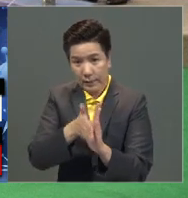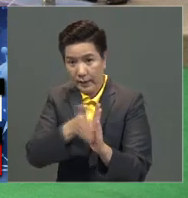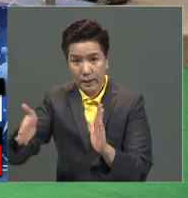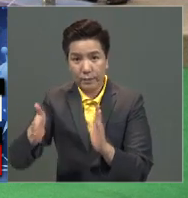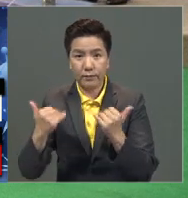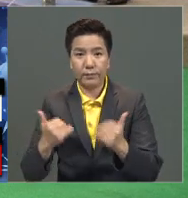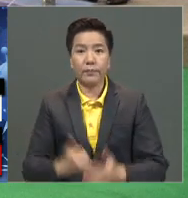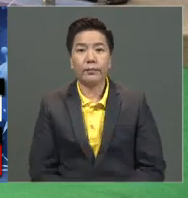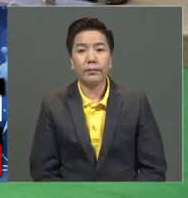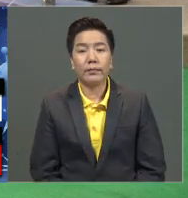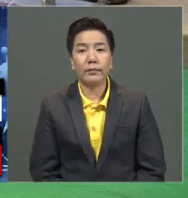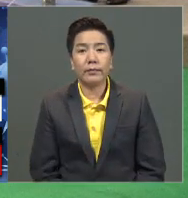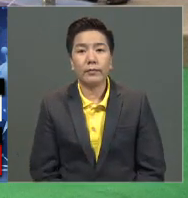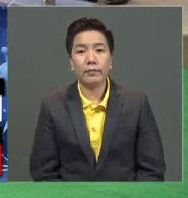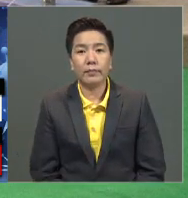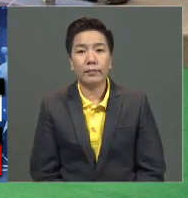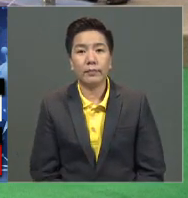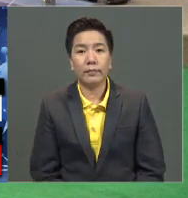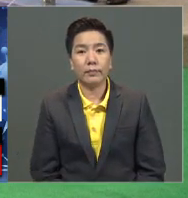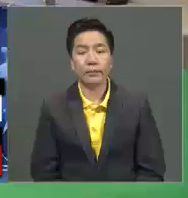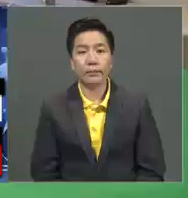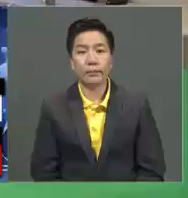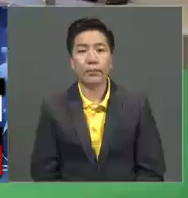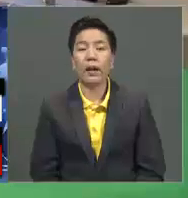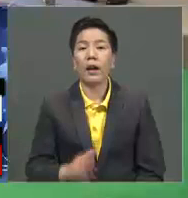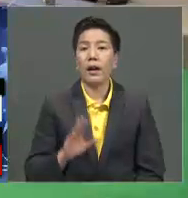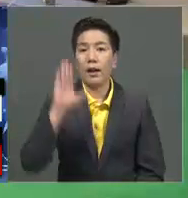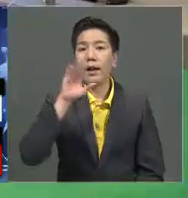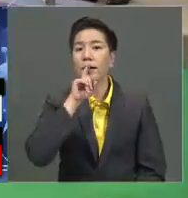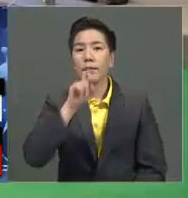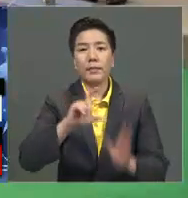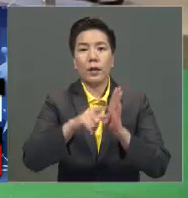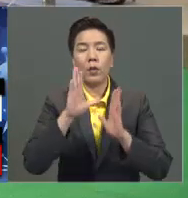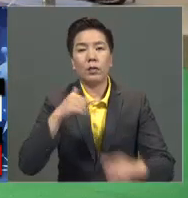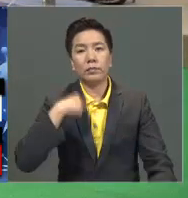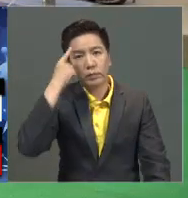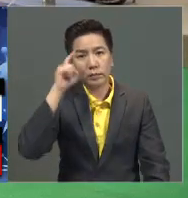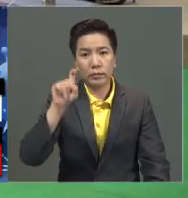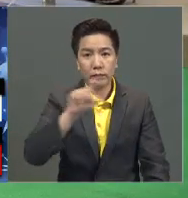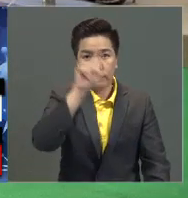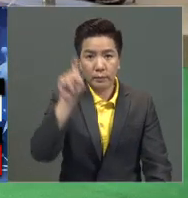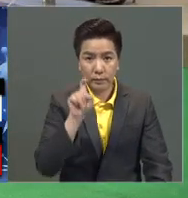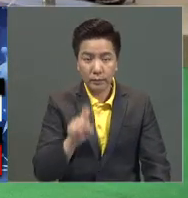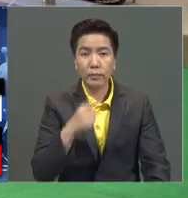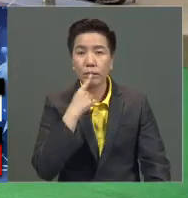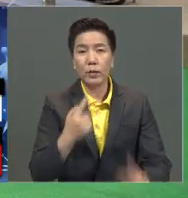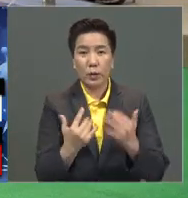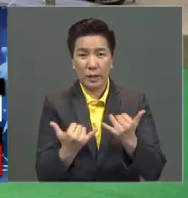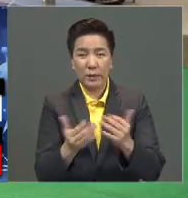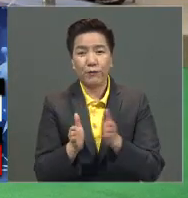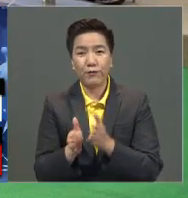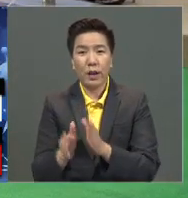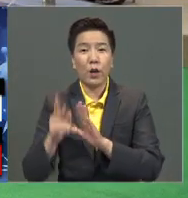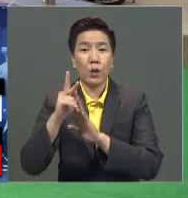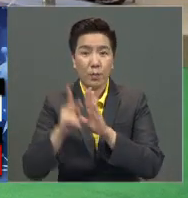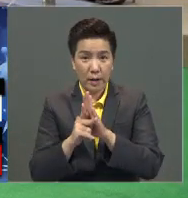มีคำถามเพิ่มเติมไหมคะจากสื่อมวลชนขออนุญาตสอบถามท่านเลขาค่ะหลายท่านอาจจะสงสัยว่าอย่างที่ท่านเลขาบอกว่าตอนนี้เนี่ยฝ่ายกฎหมาย